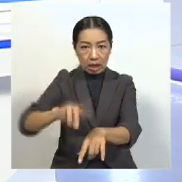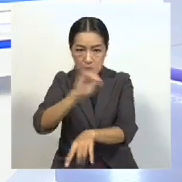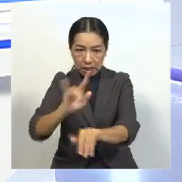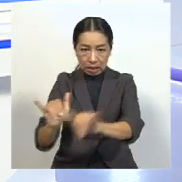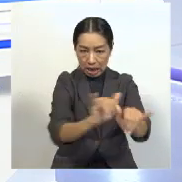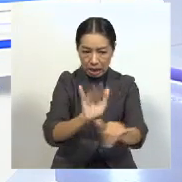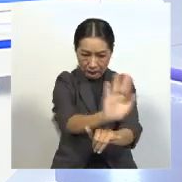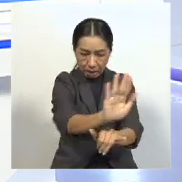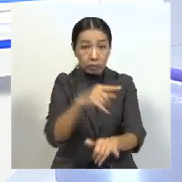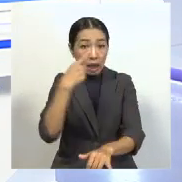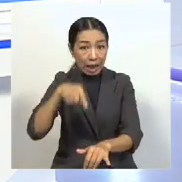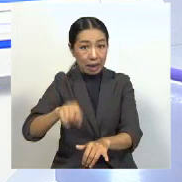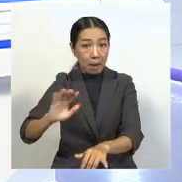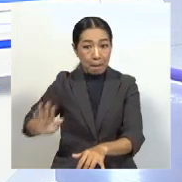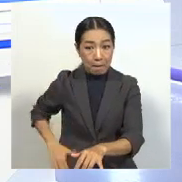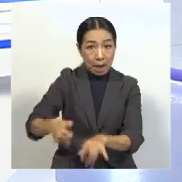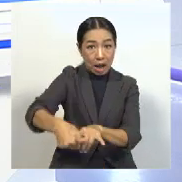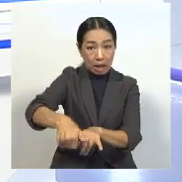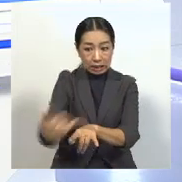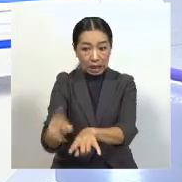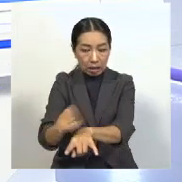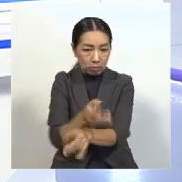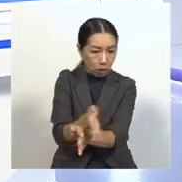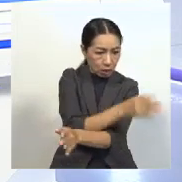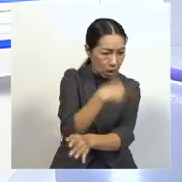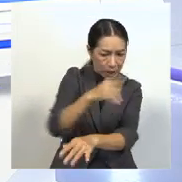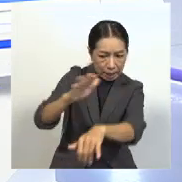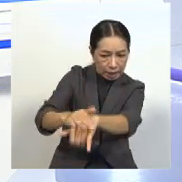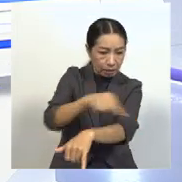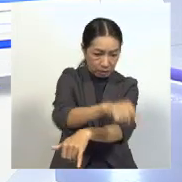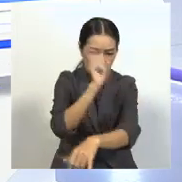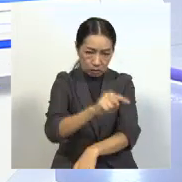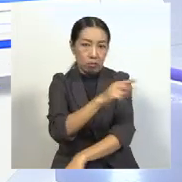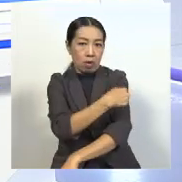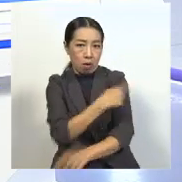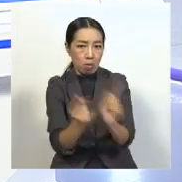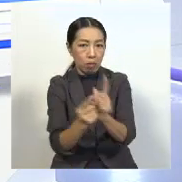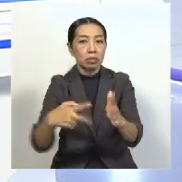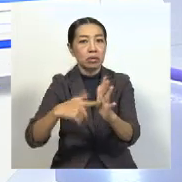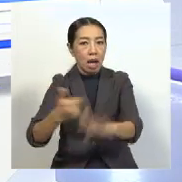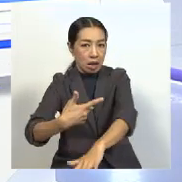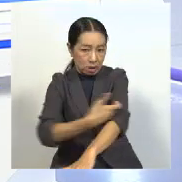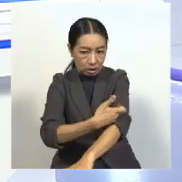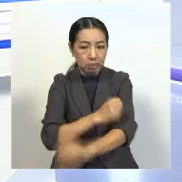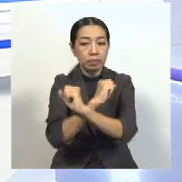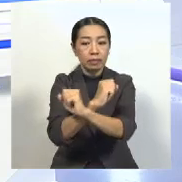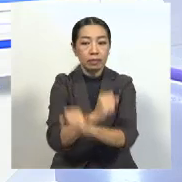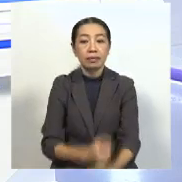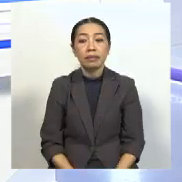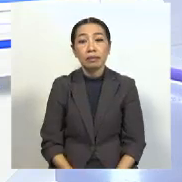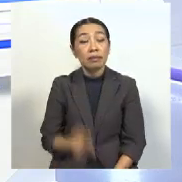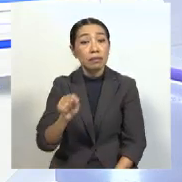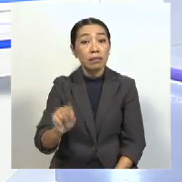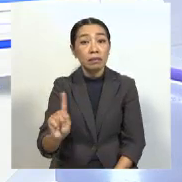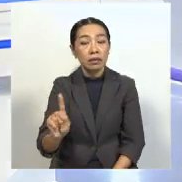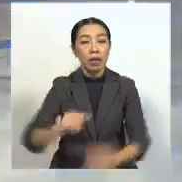ขตัวนี้ให้มาพบกับเจ้าหน้าที่เพื่อรับวัคซีนในการป้องกันโรคพิษสุนัขบ้าด้วยนะครับจุดที่เกิดเหตุนะครับบริเว